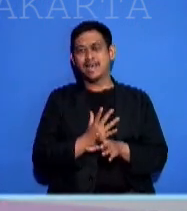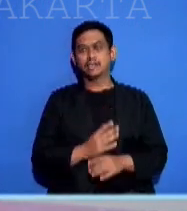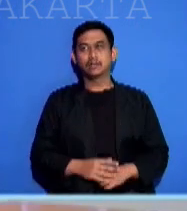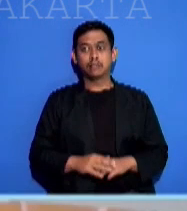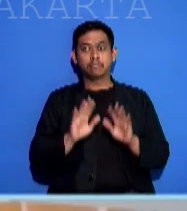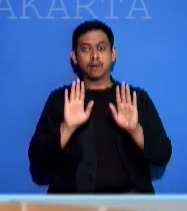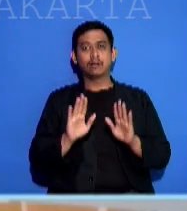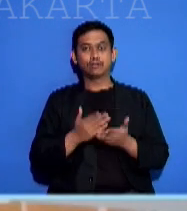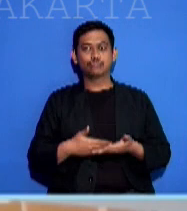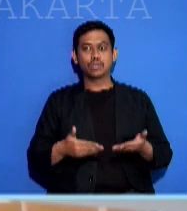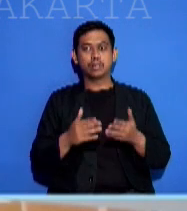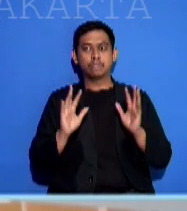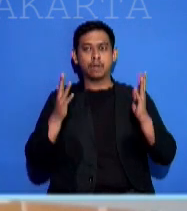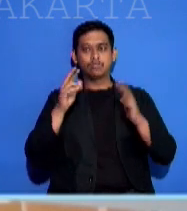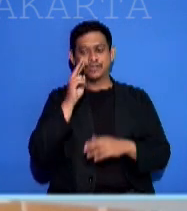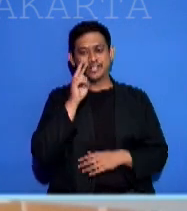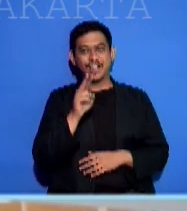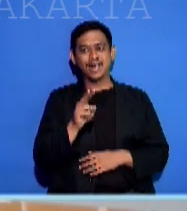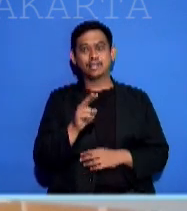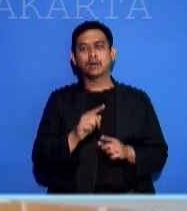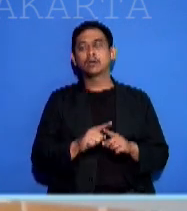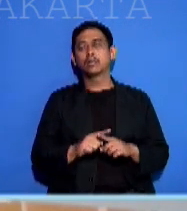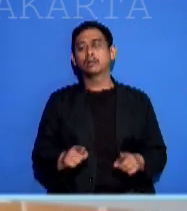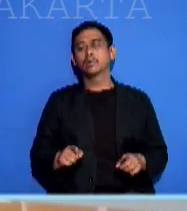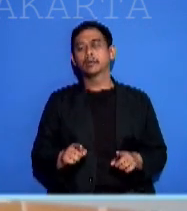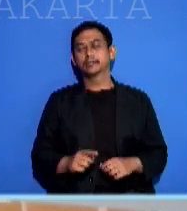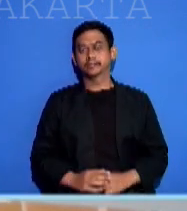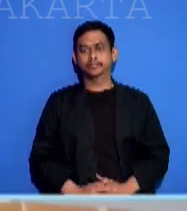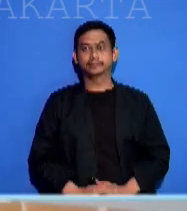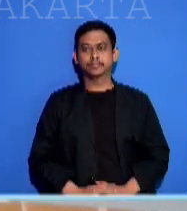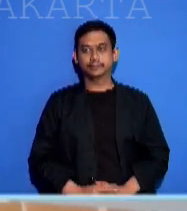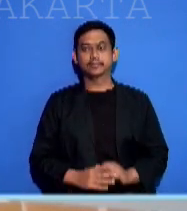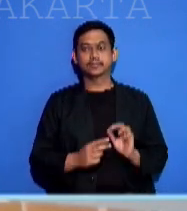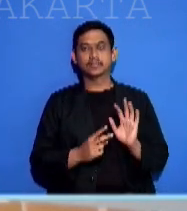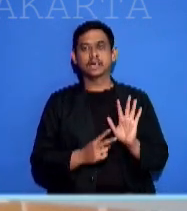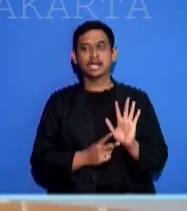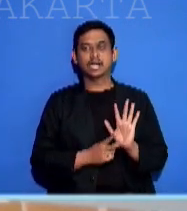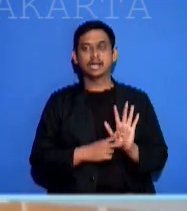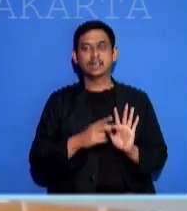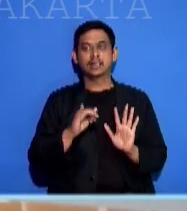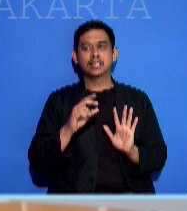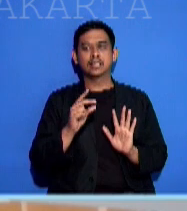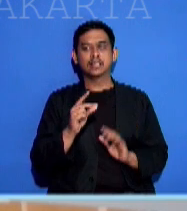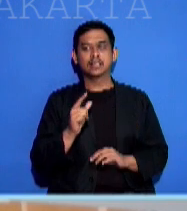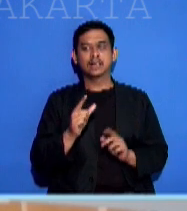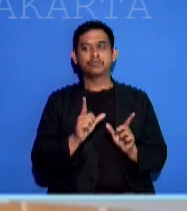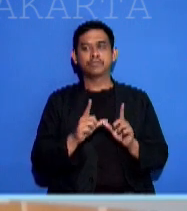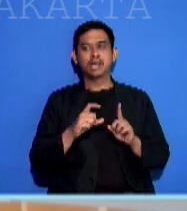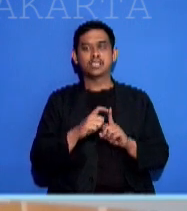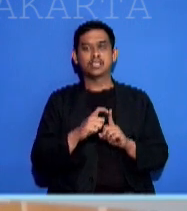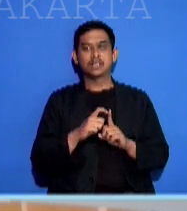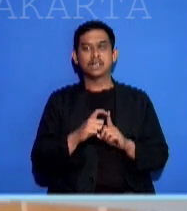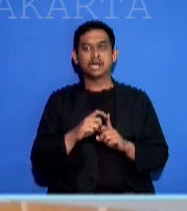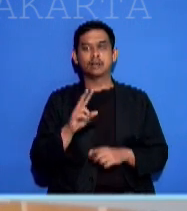sosial. Tidak demikian bagi R. Indardi WD, salah satu calon legislatif yang gagal dalam pemilu